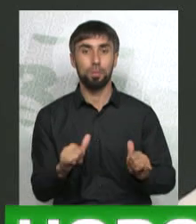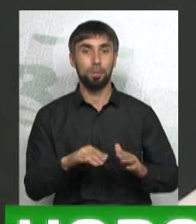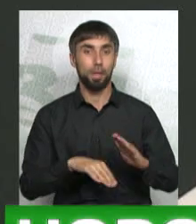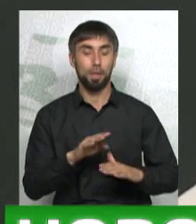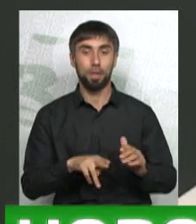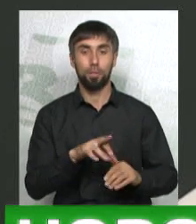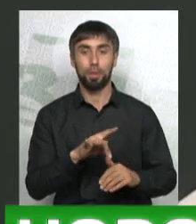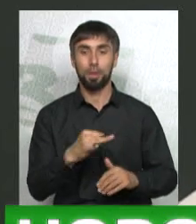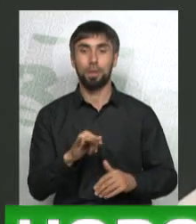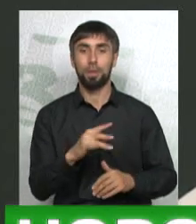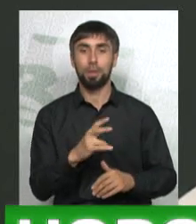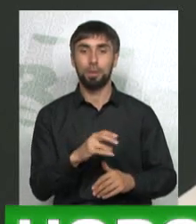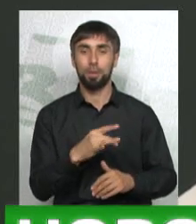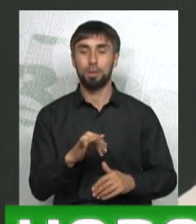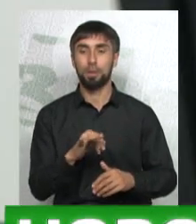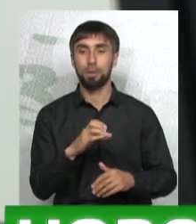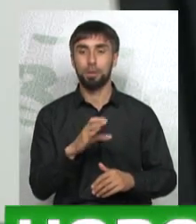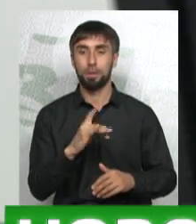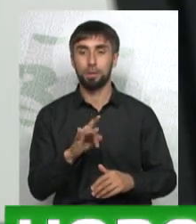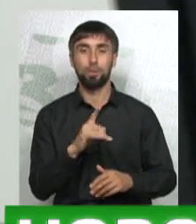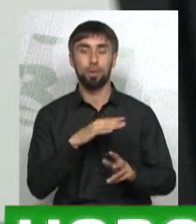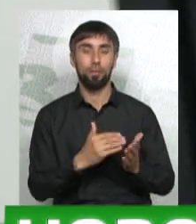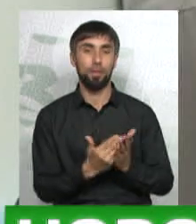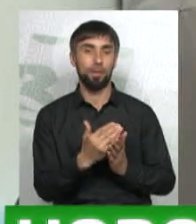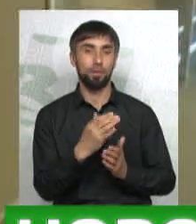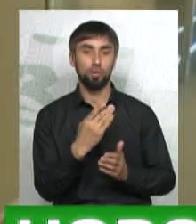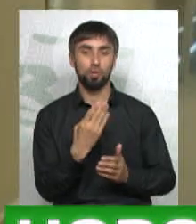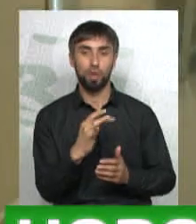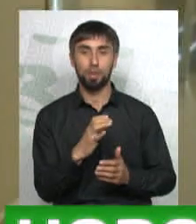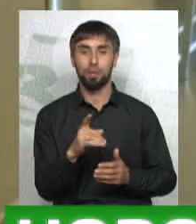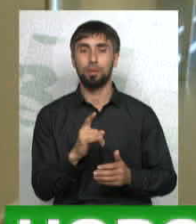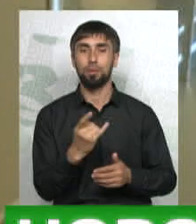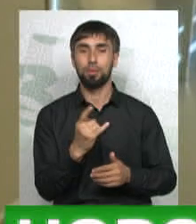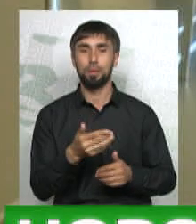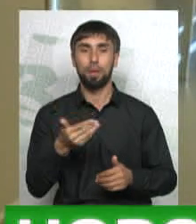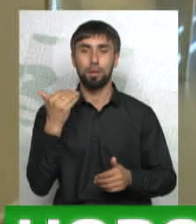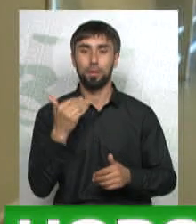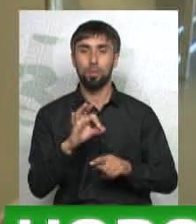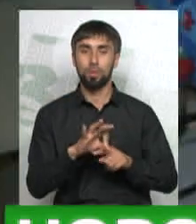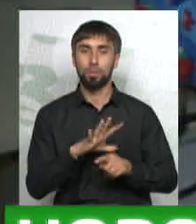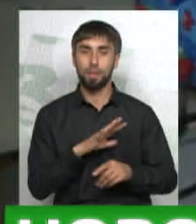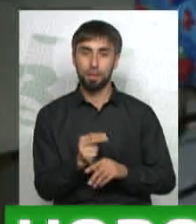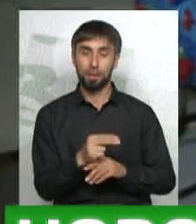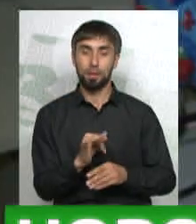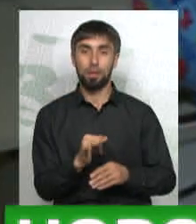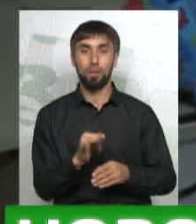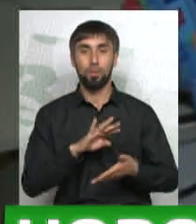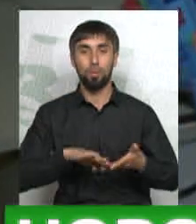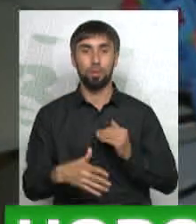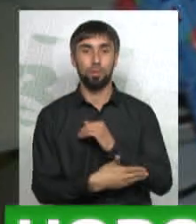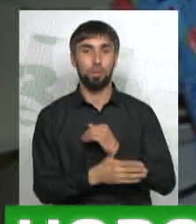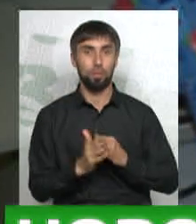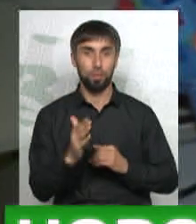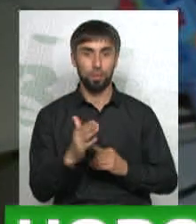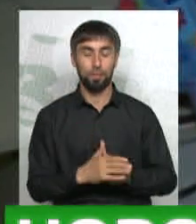перинатальных и неонатальных скринингом чтобы повысить шансы малышей справиться с недугом на ранней стадии и избежать его последствий в будущем